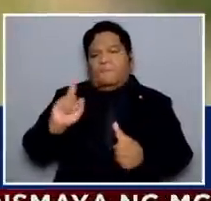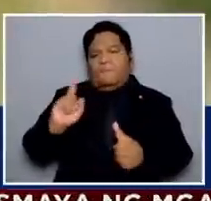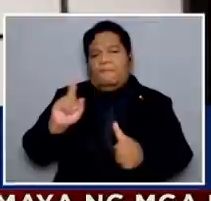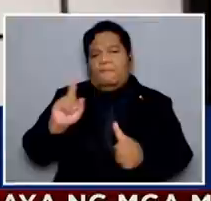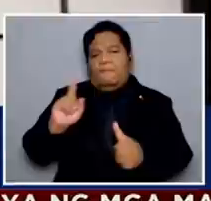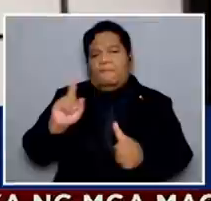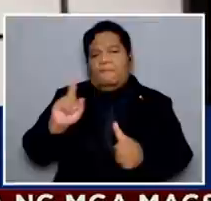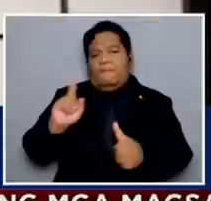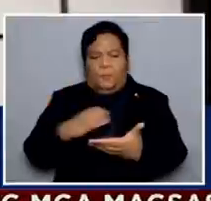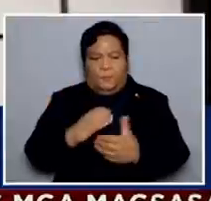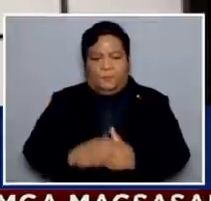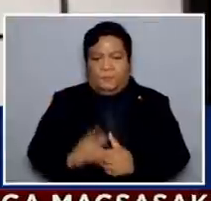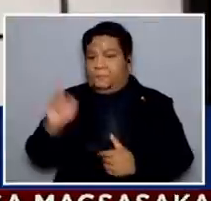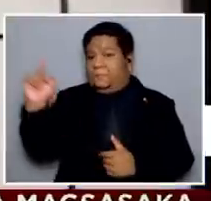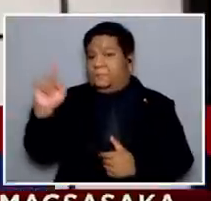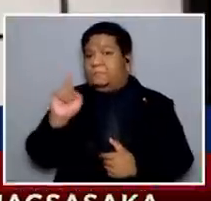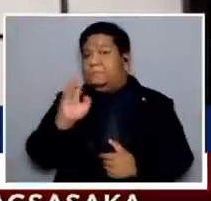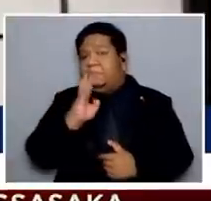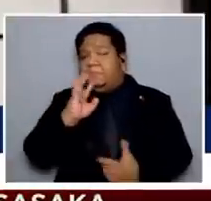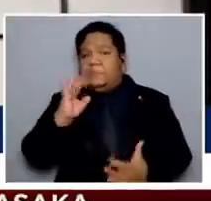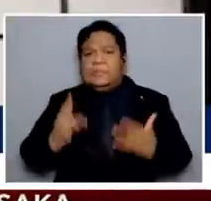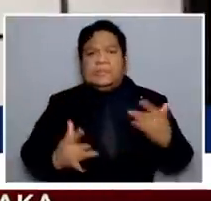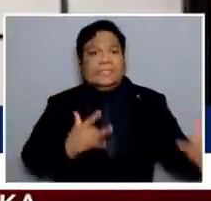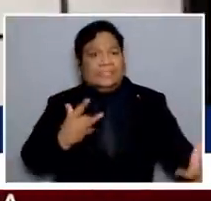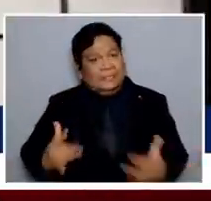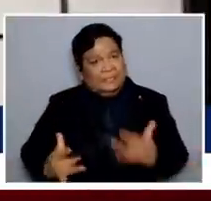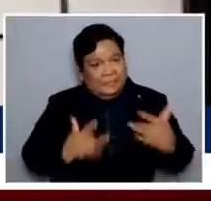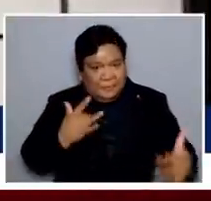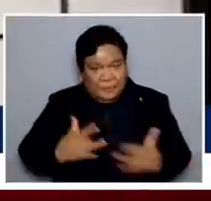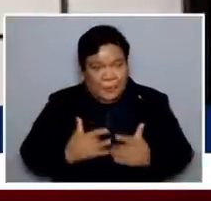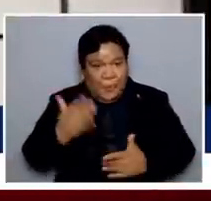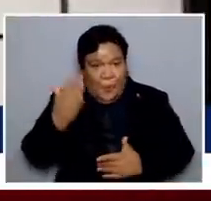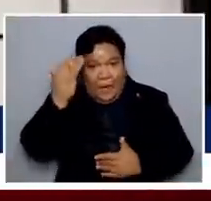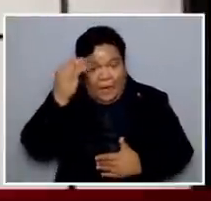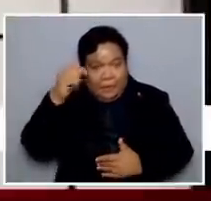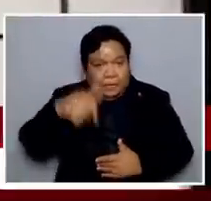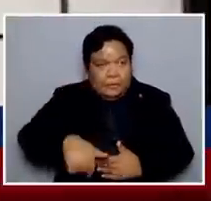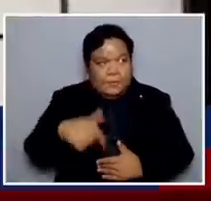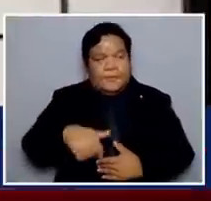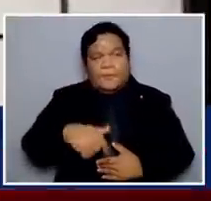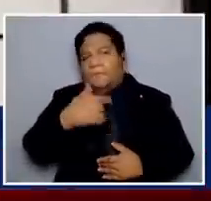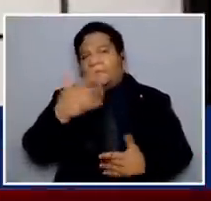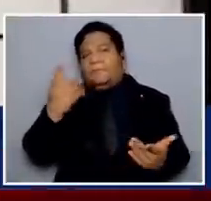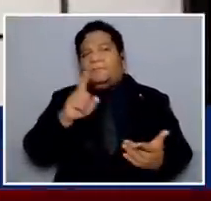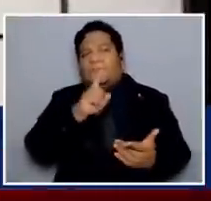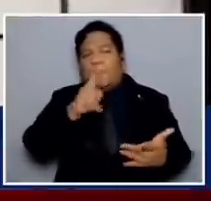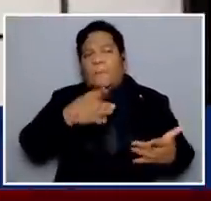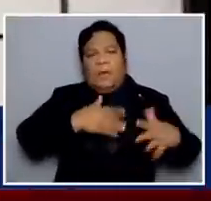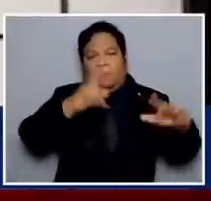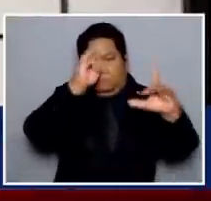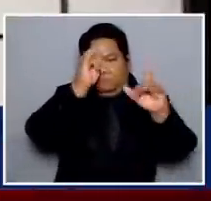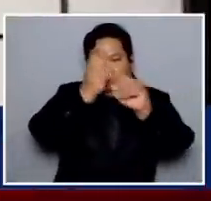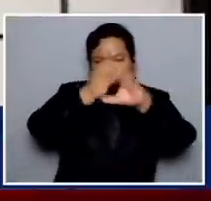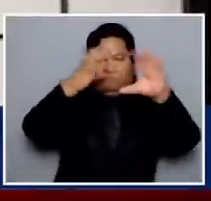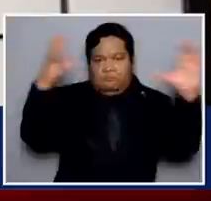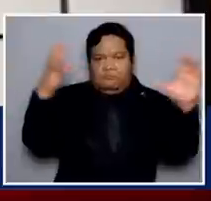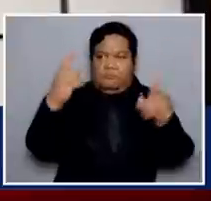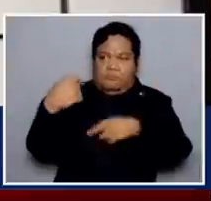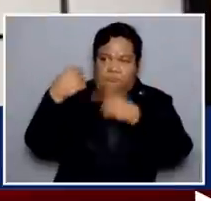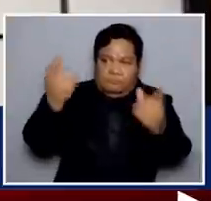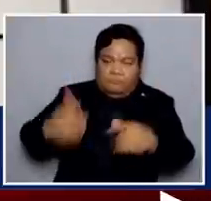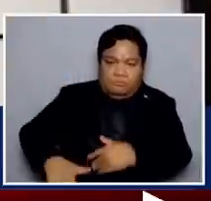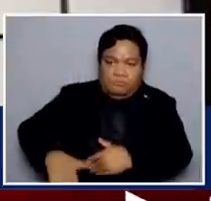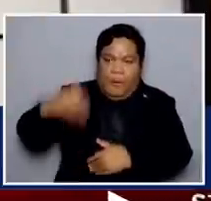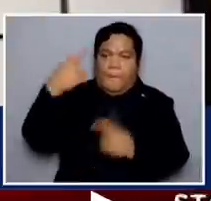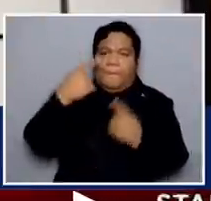am so excited kasi ito po yung naging parang dream ko para sa sarili ko since I was little, and I'm just so excited